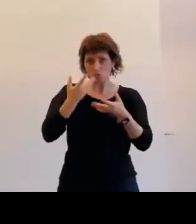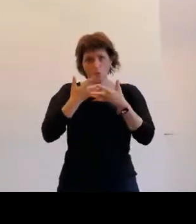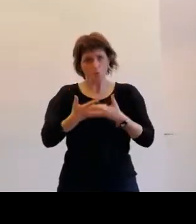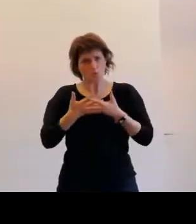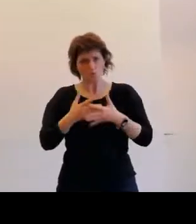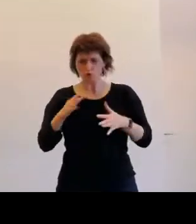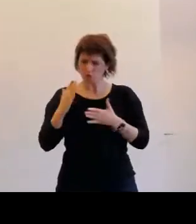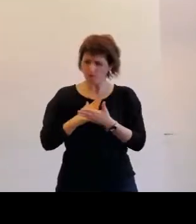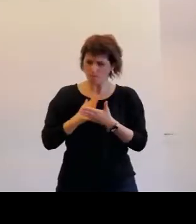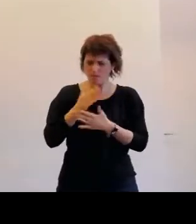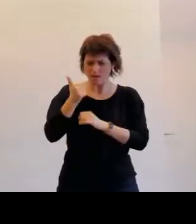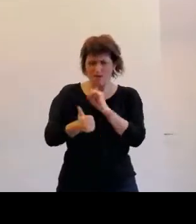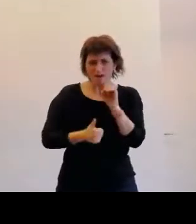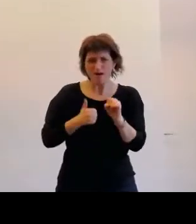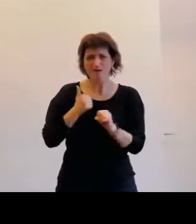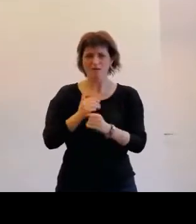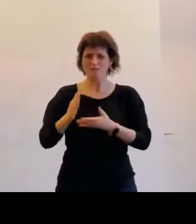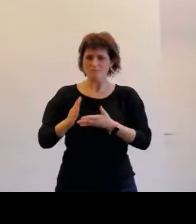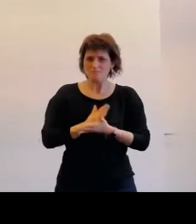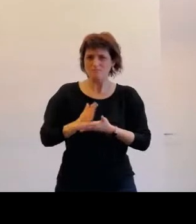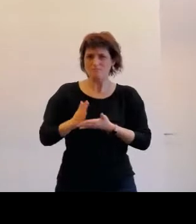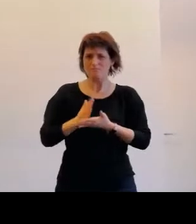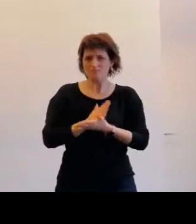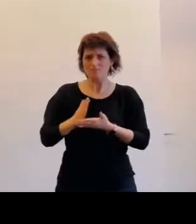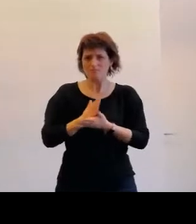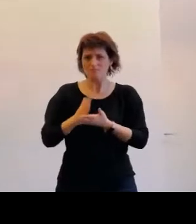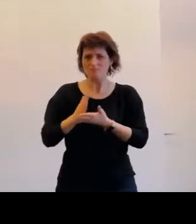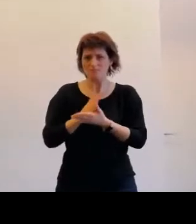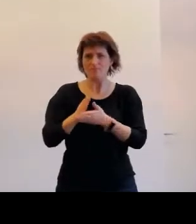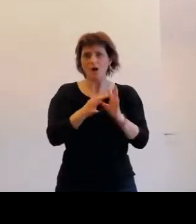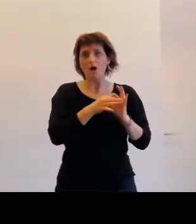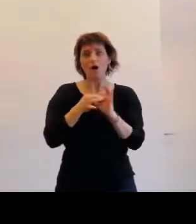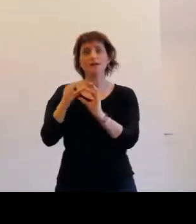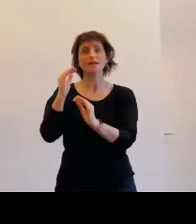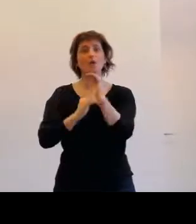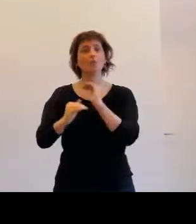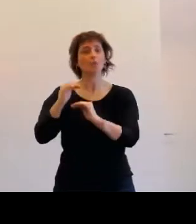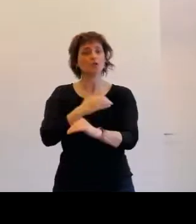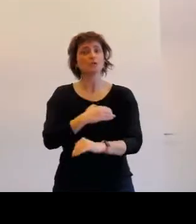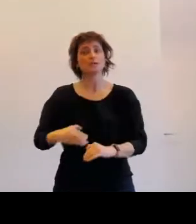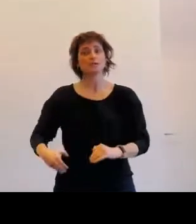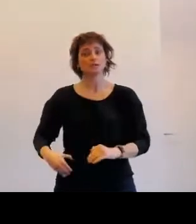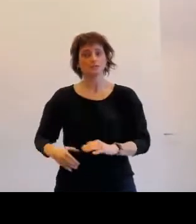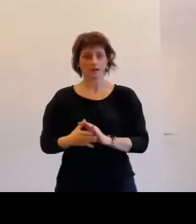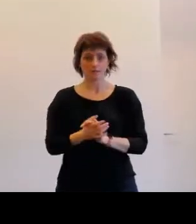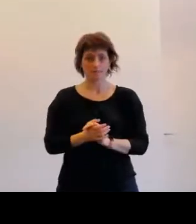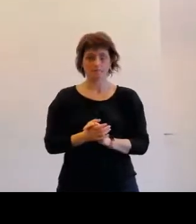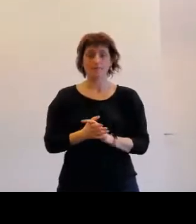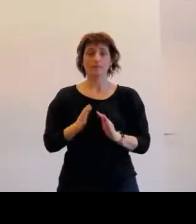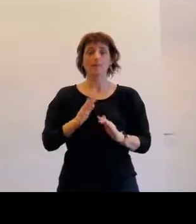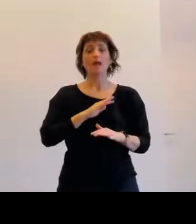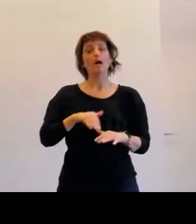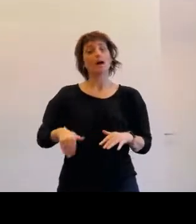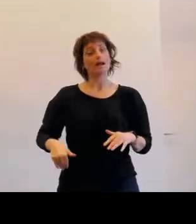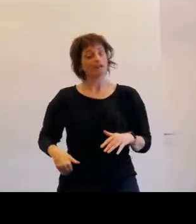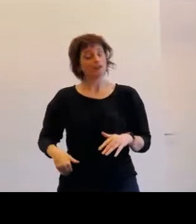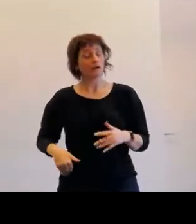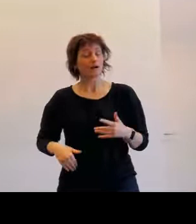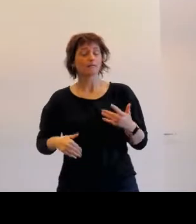un an dans le cadre du déploiement du projet municipal. Je voudrais terminer enfin mon propos